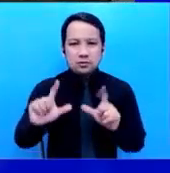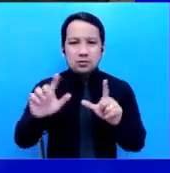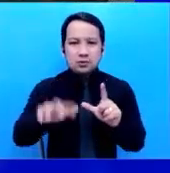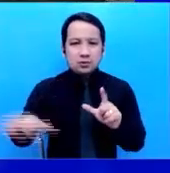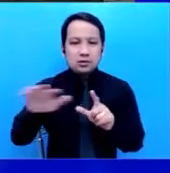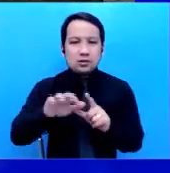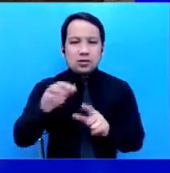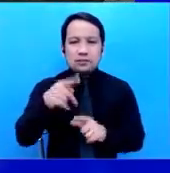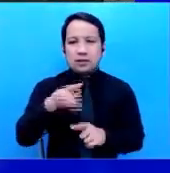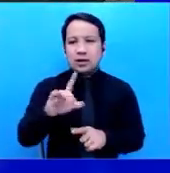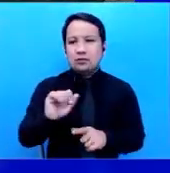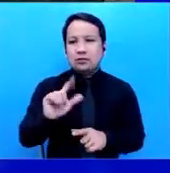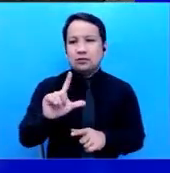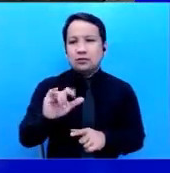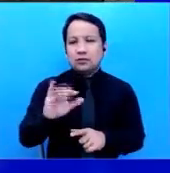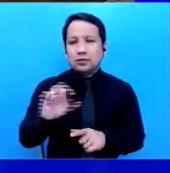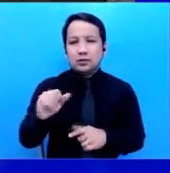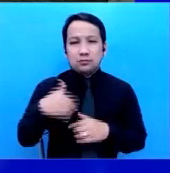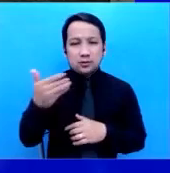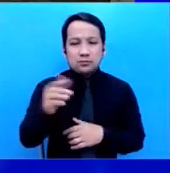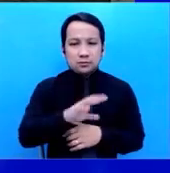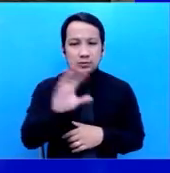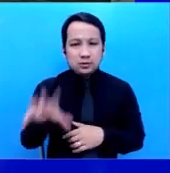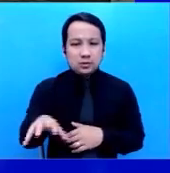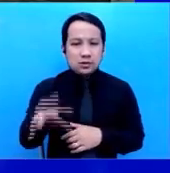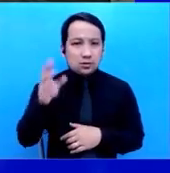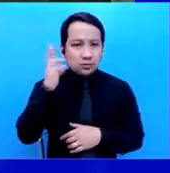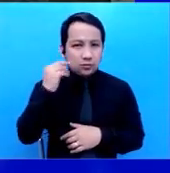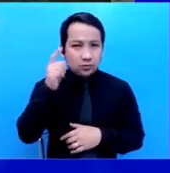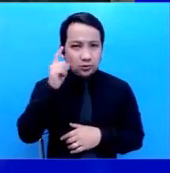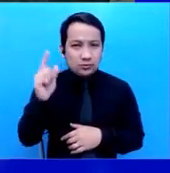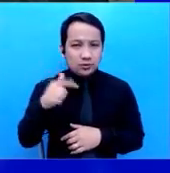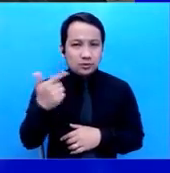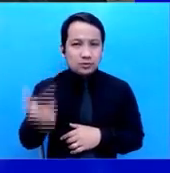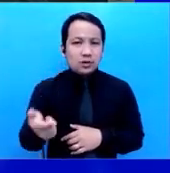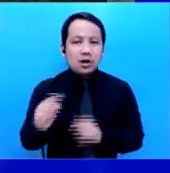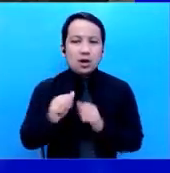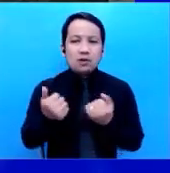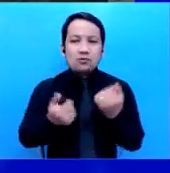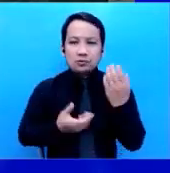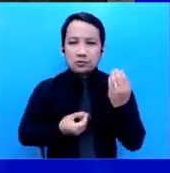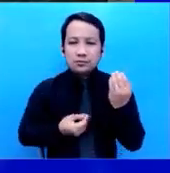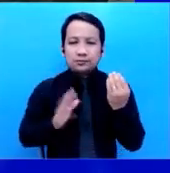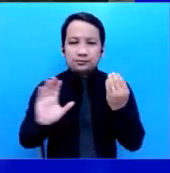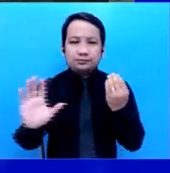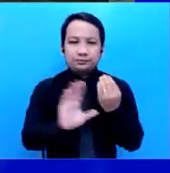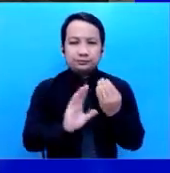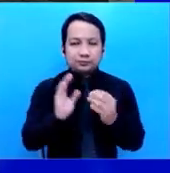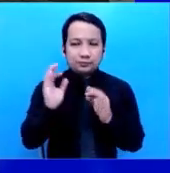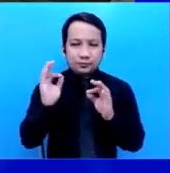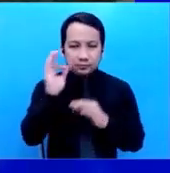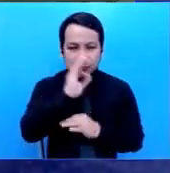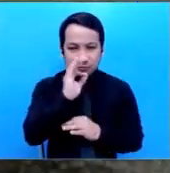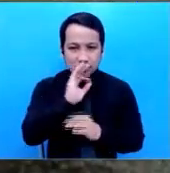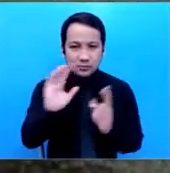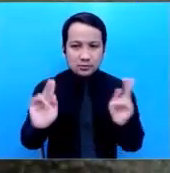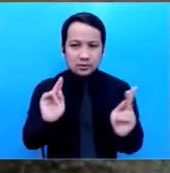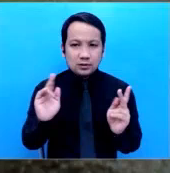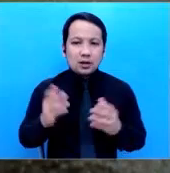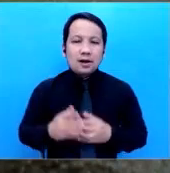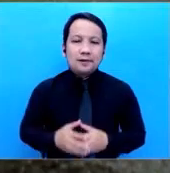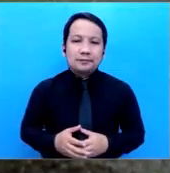Palawan, Leyte, nasa frontline ang balitang yan, si Romel Lopez. Romel, kumusta ang ating mga kapatid dyan?